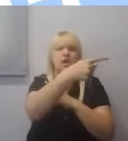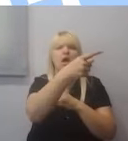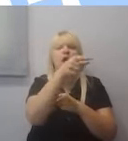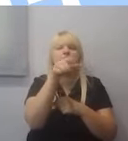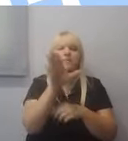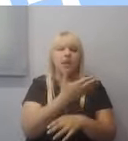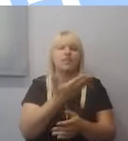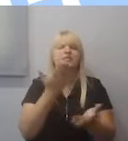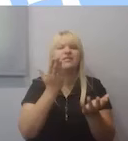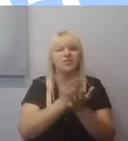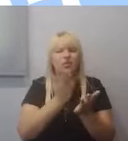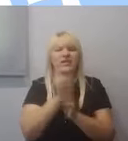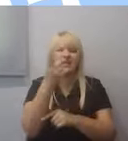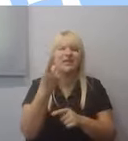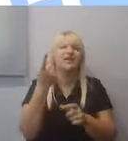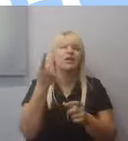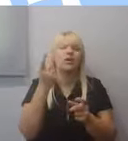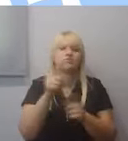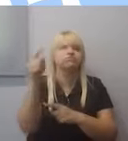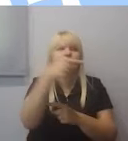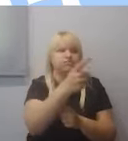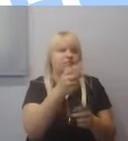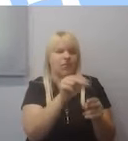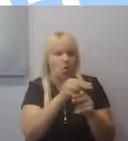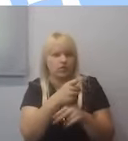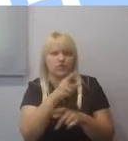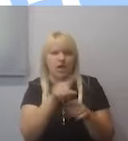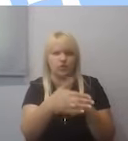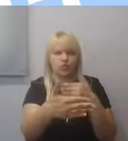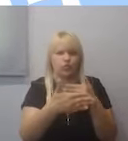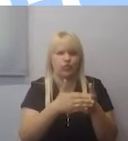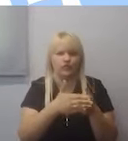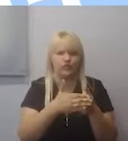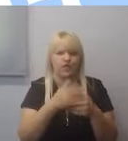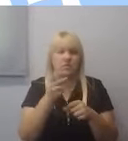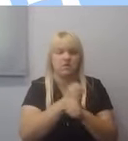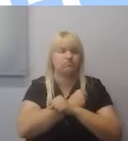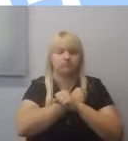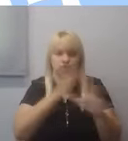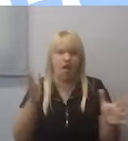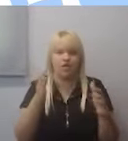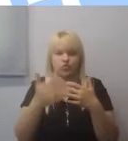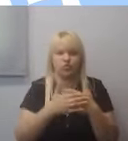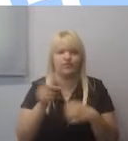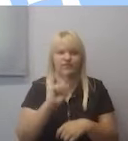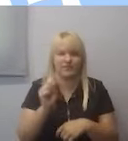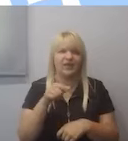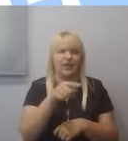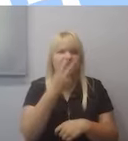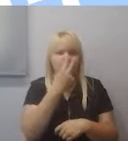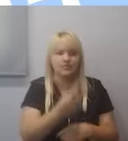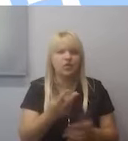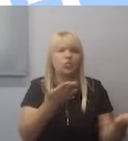kas to uguni koriģē un viņš visdrīzāk atrodos turpat kaut kur netālu ja tas sprāgst tev pat netālu viņam ir tas jāredz kur ir trāpījums un